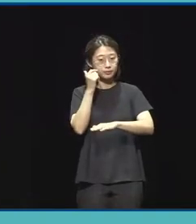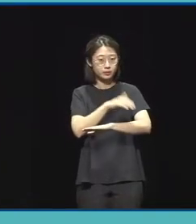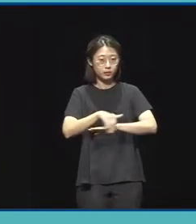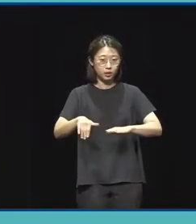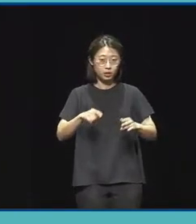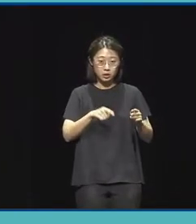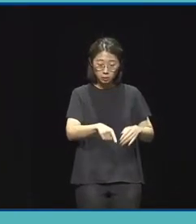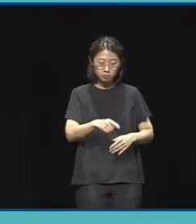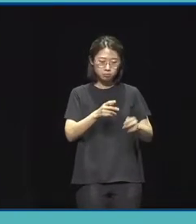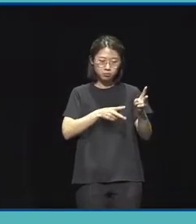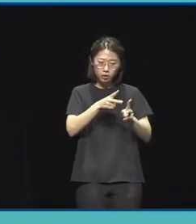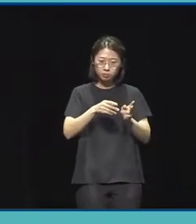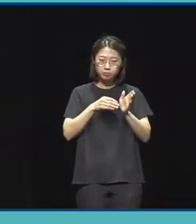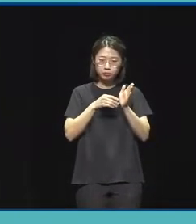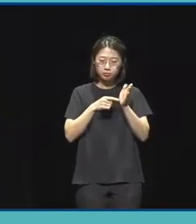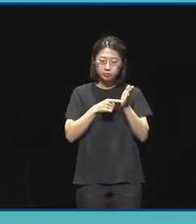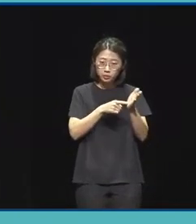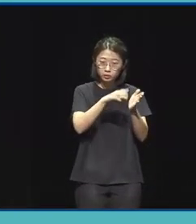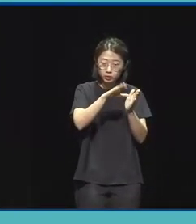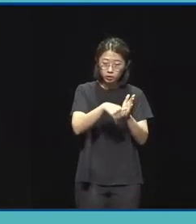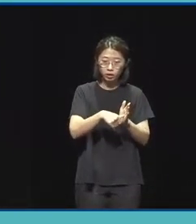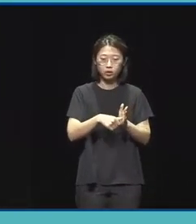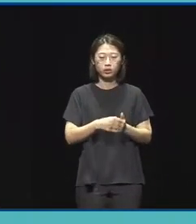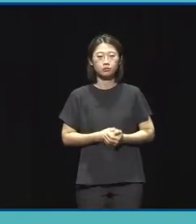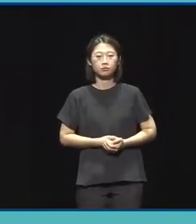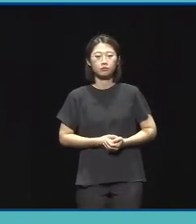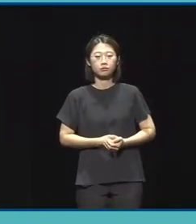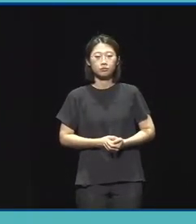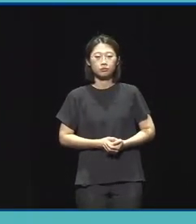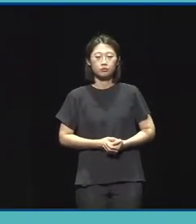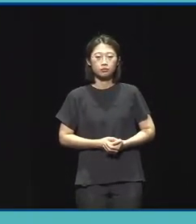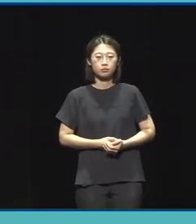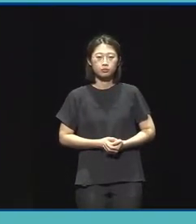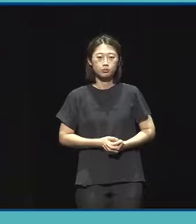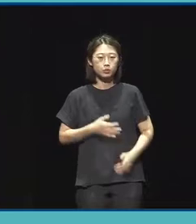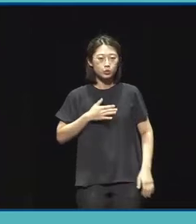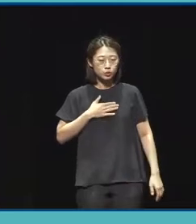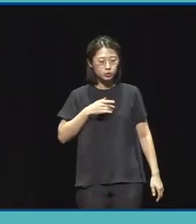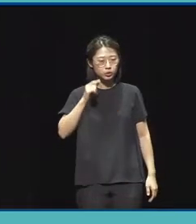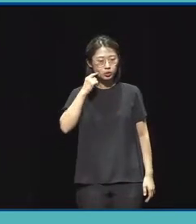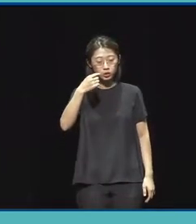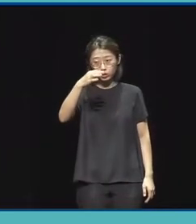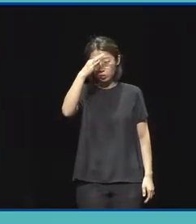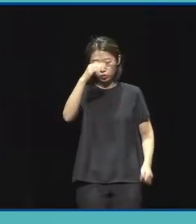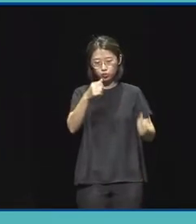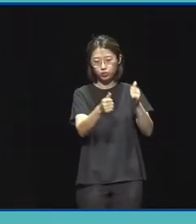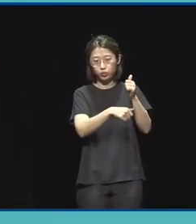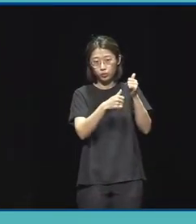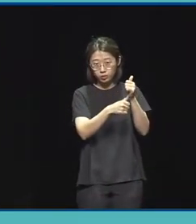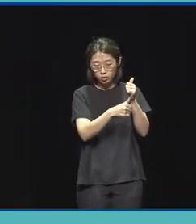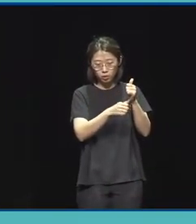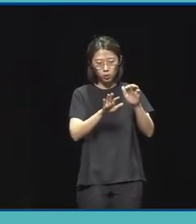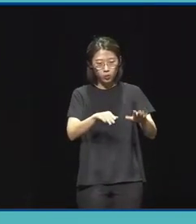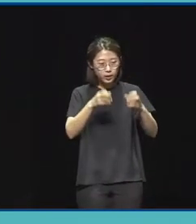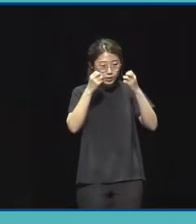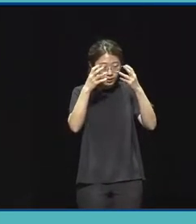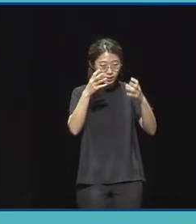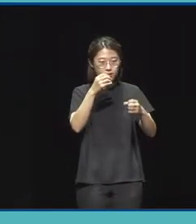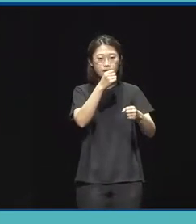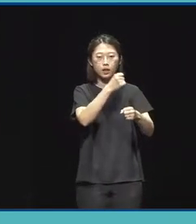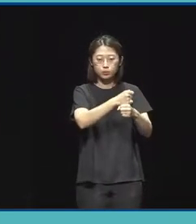본 사업들을 통해서 준비된 과정들이 비단 저희 예술위원회가 하고 있는 올해 신작 뿐만이